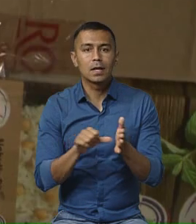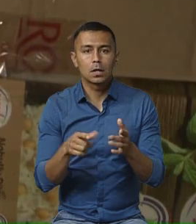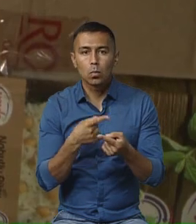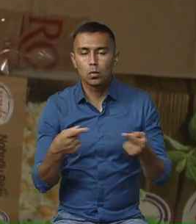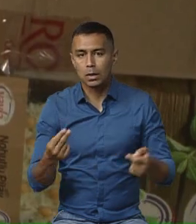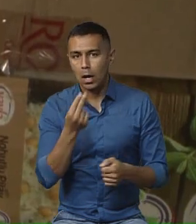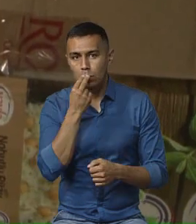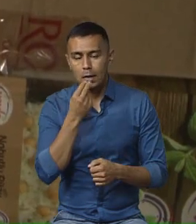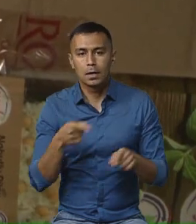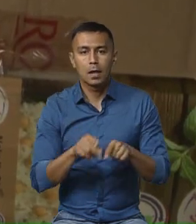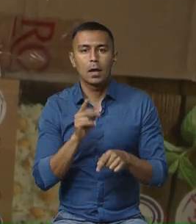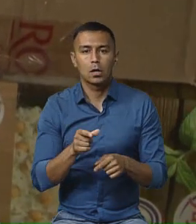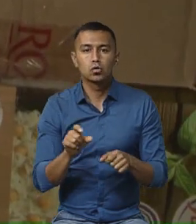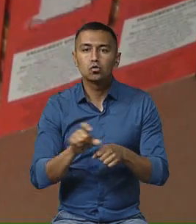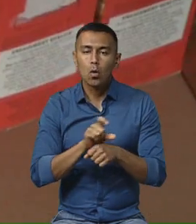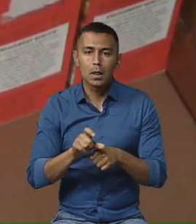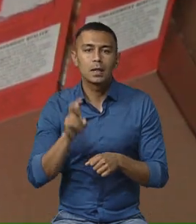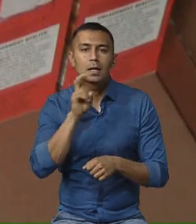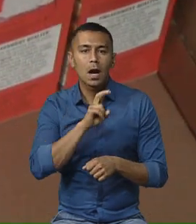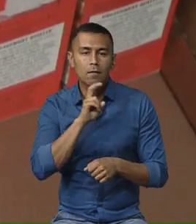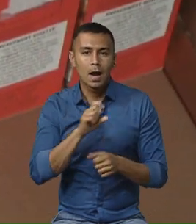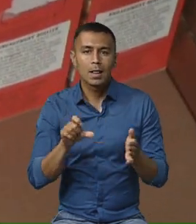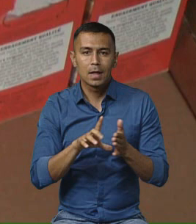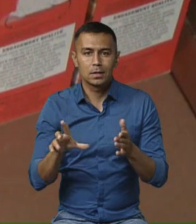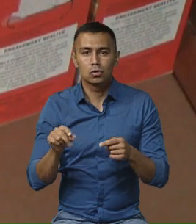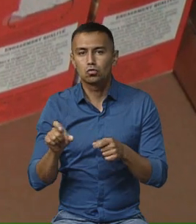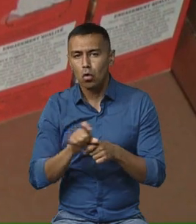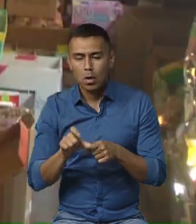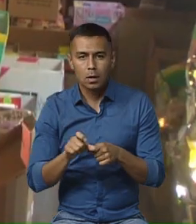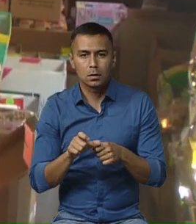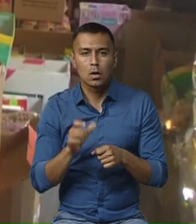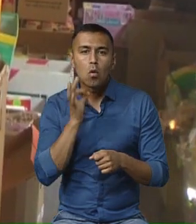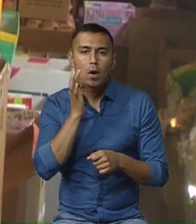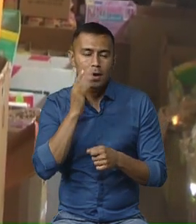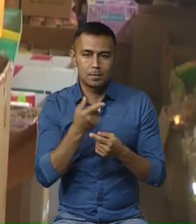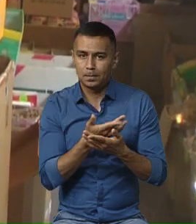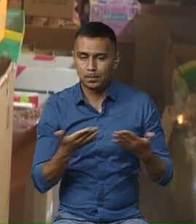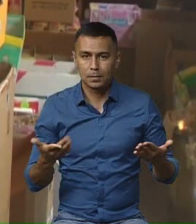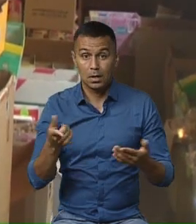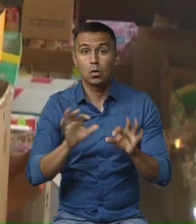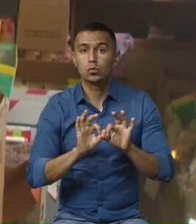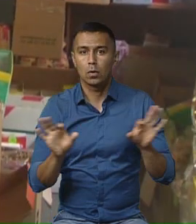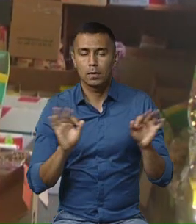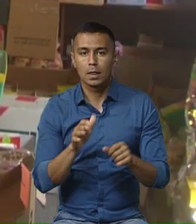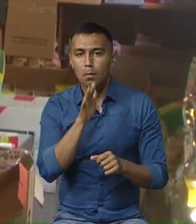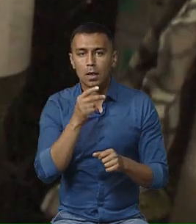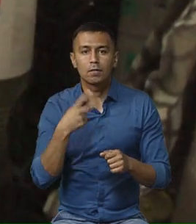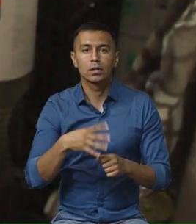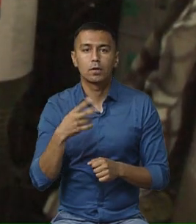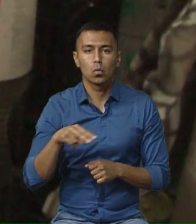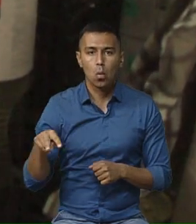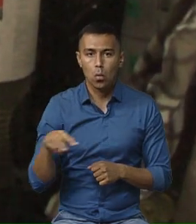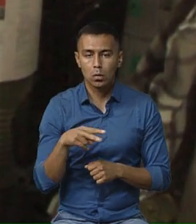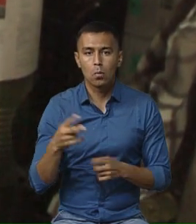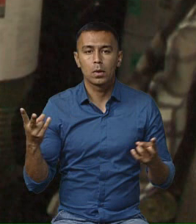продуктах харчування, таких як шоколад, кава, енергетичні батончики, горіхи тощо. Михайло Худзик розповідає, на момент 24